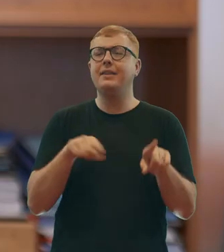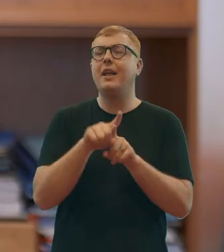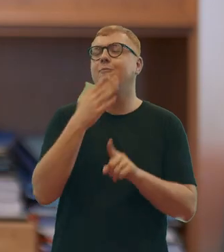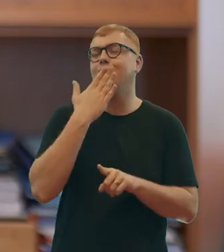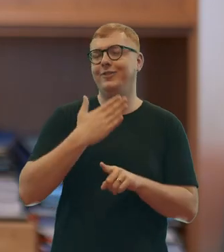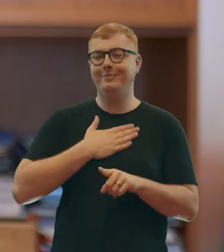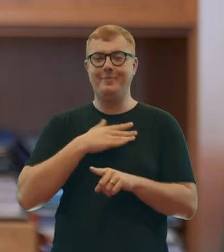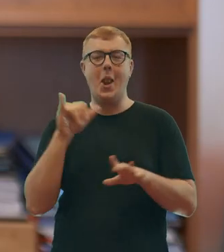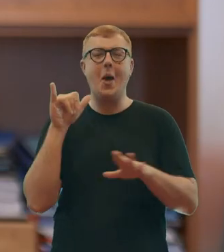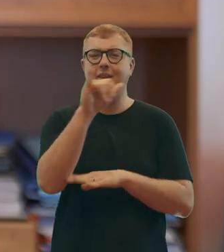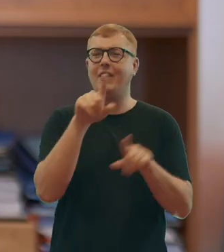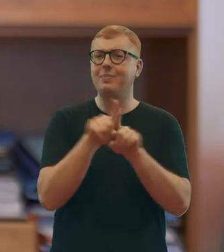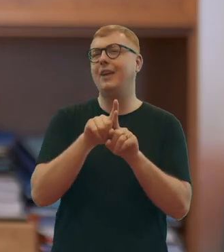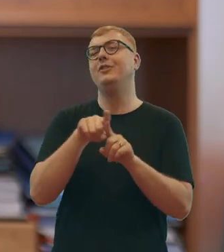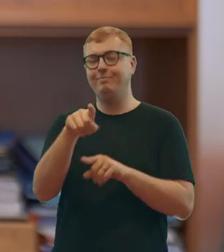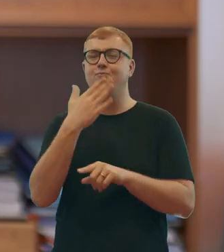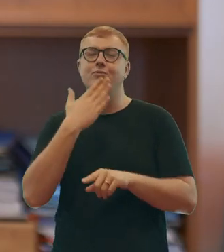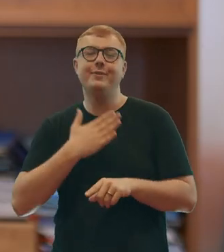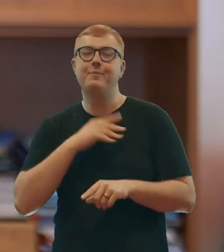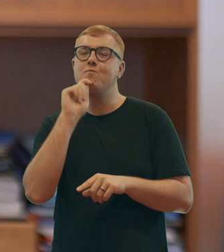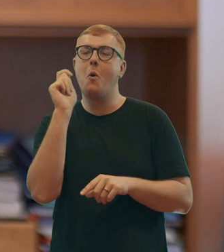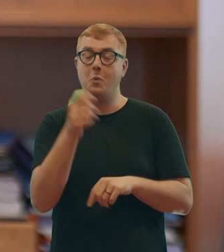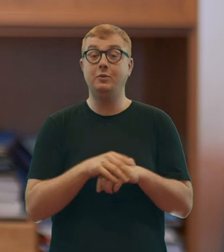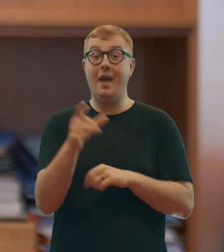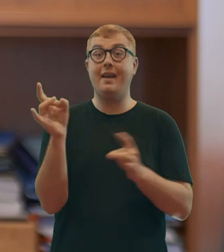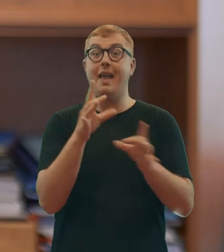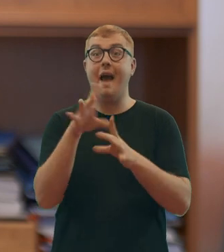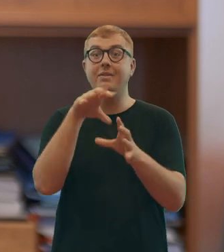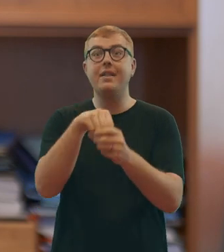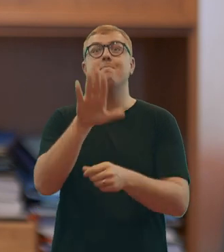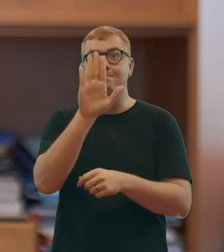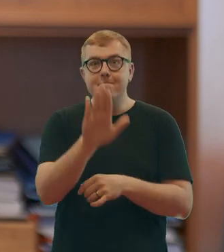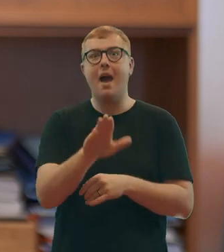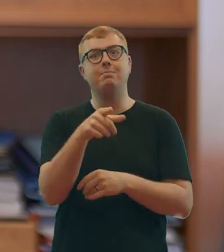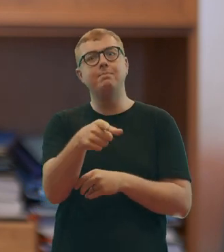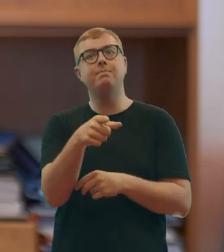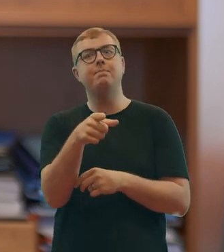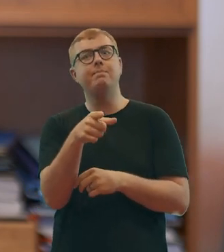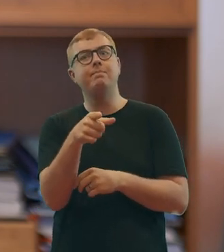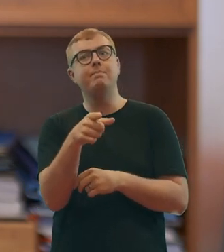Jestem jakoś tam pasjonatem lotnictwa i też pasjonatem podróży. A ta gra ma